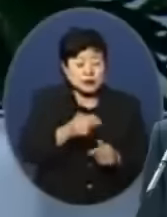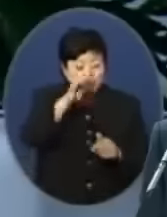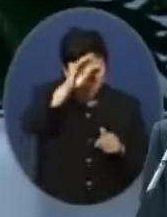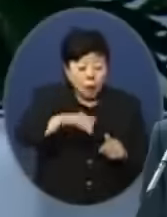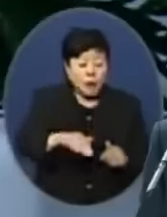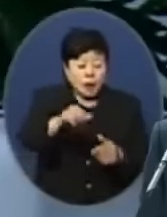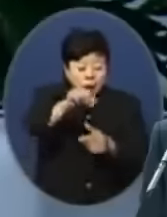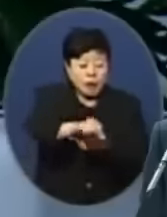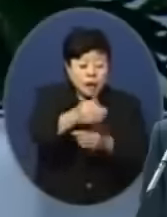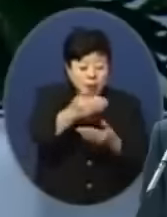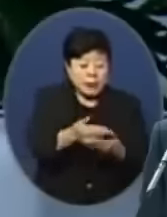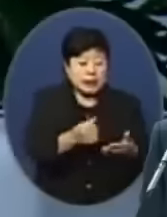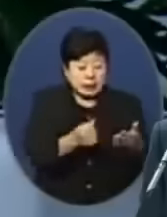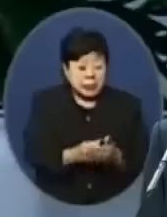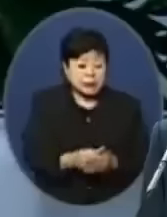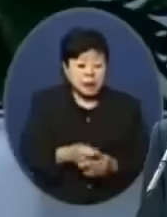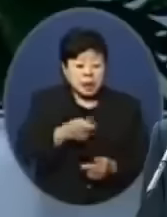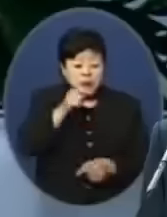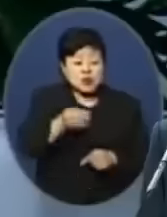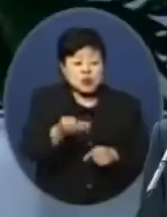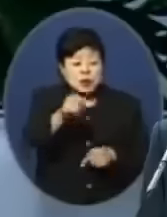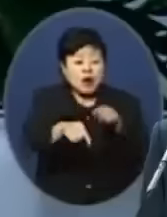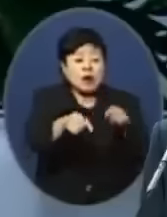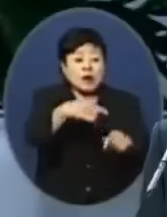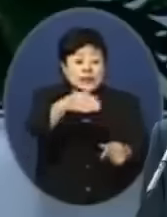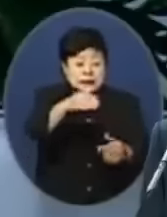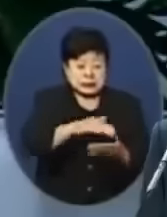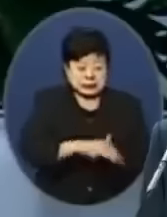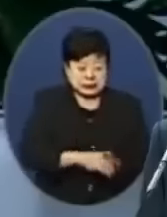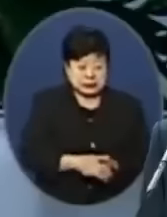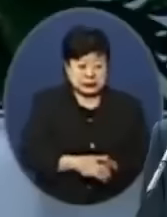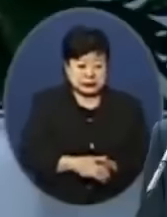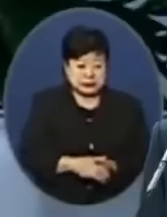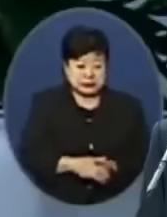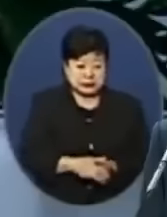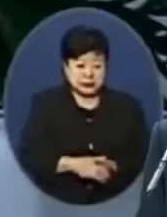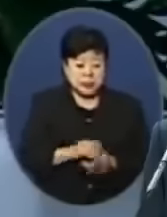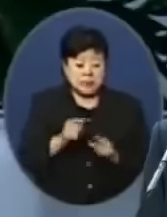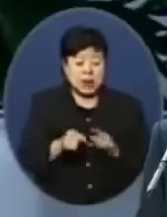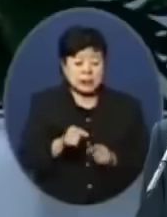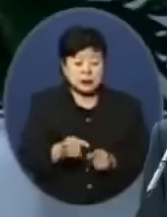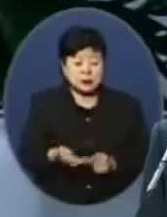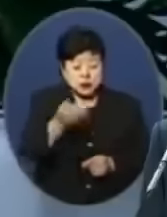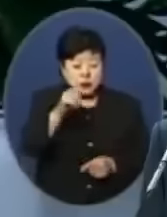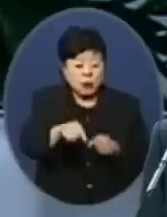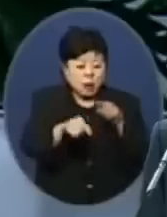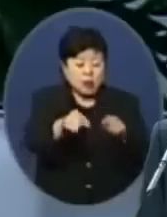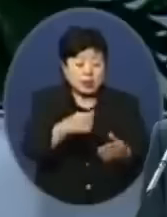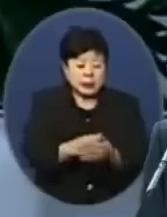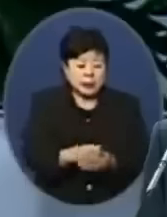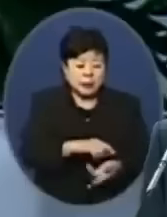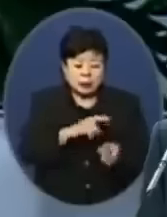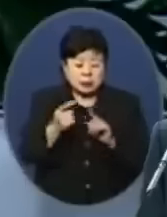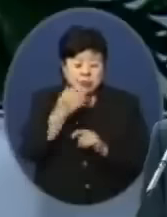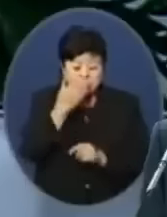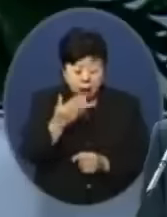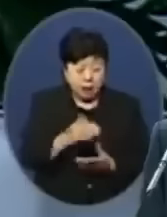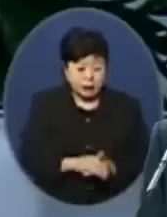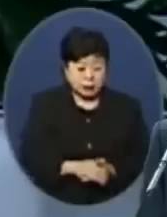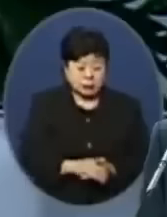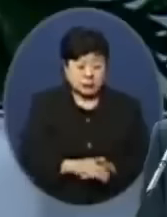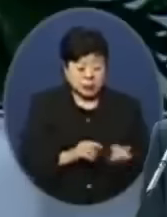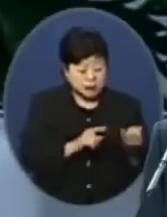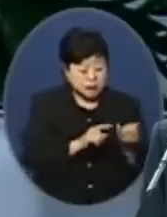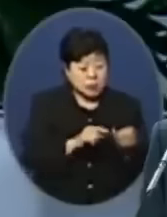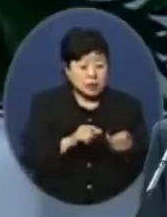오라고 했으니까 그 말씀으로 믿음이 생겨서 그 말씀을 밟고 그런 것이다.